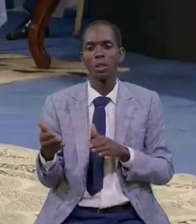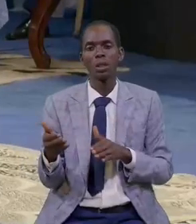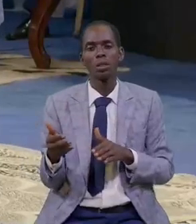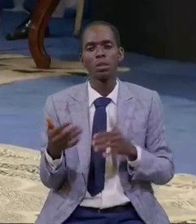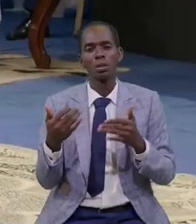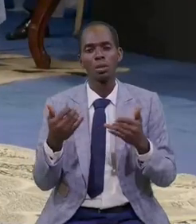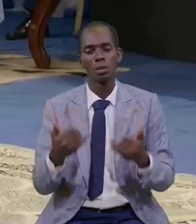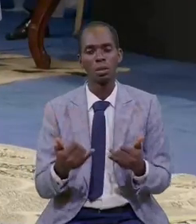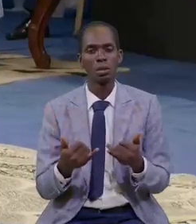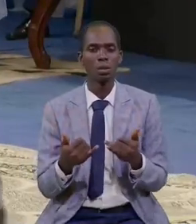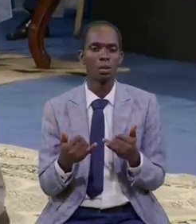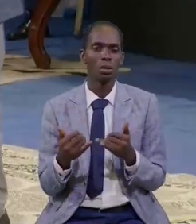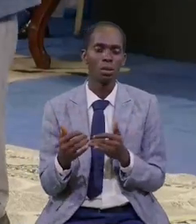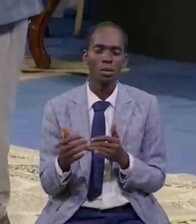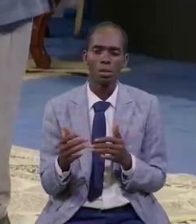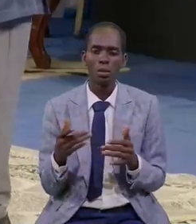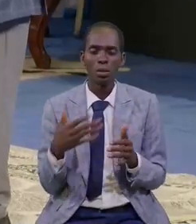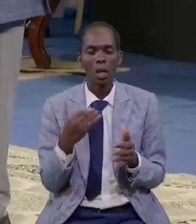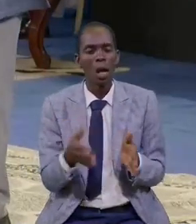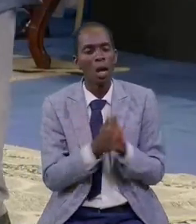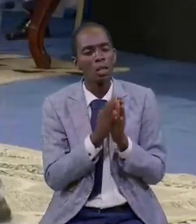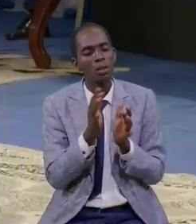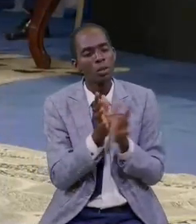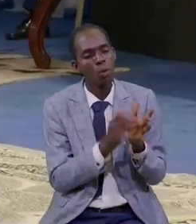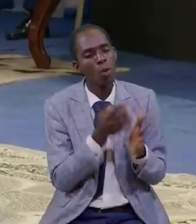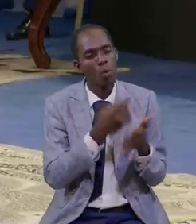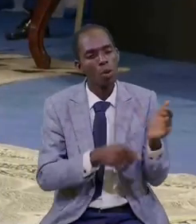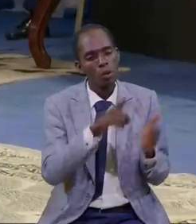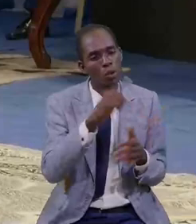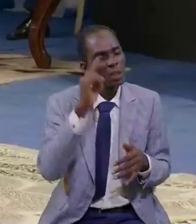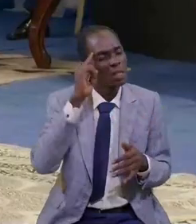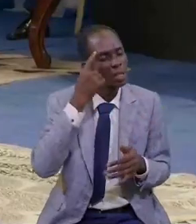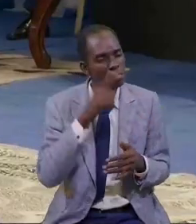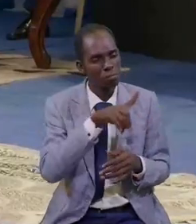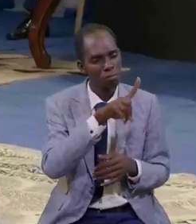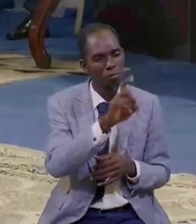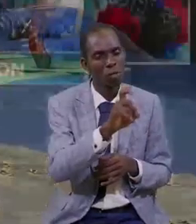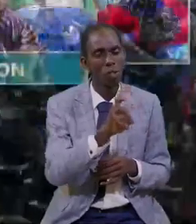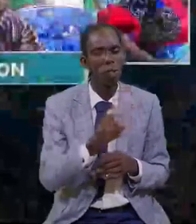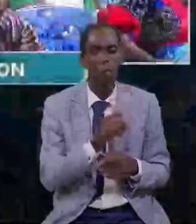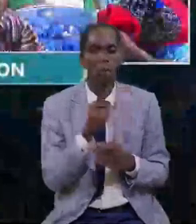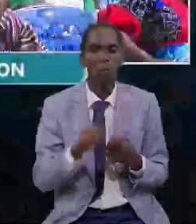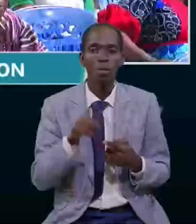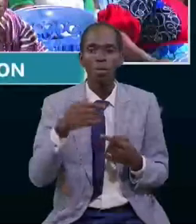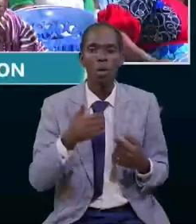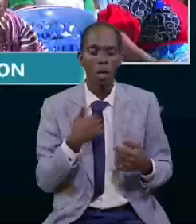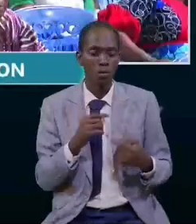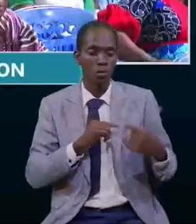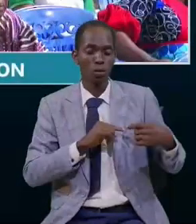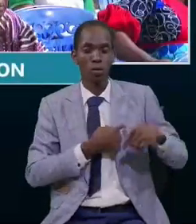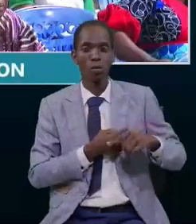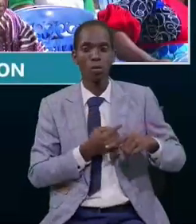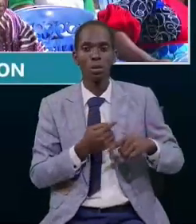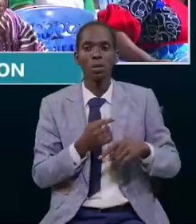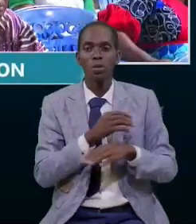que dis-tu quand vous avez la culpabilité la condamnation ne